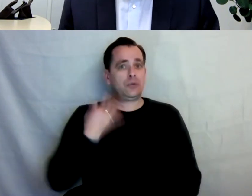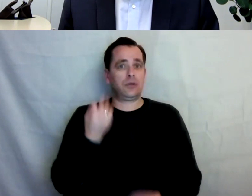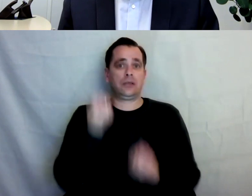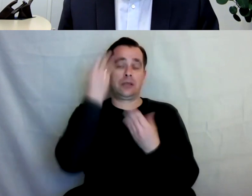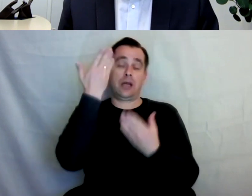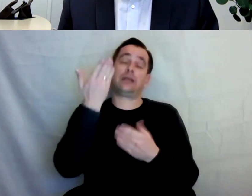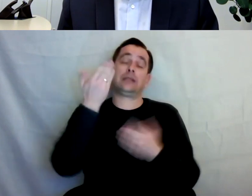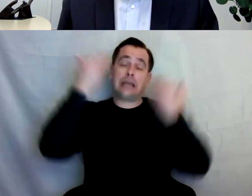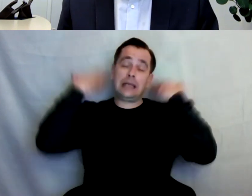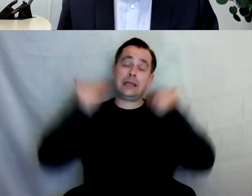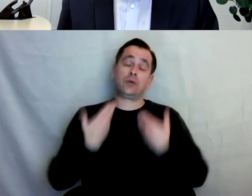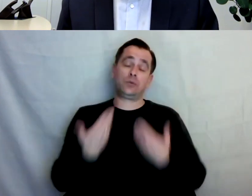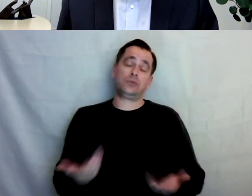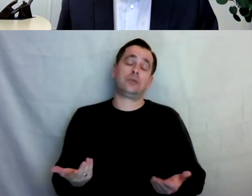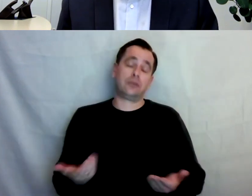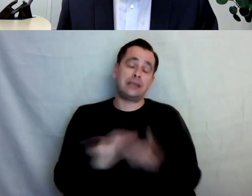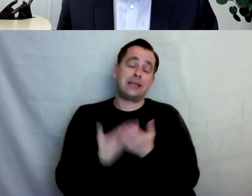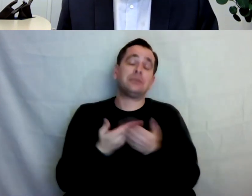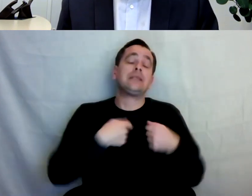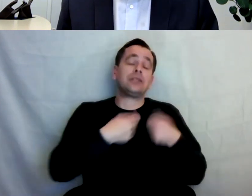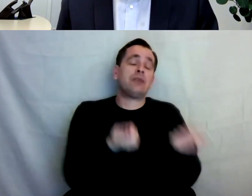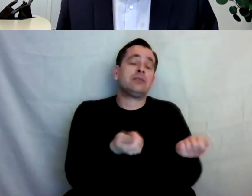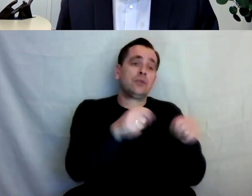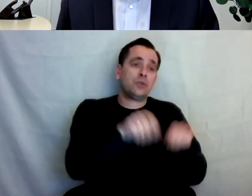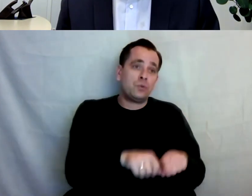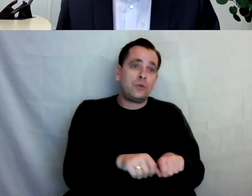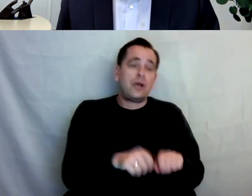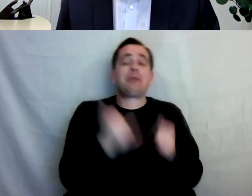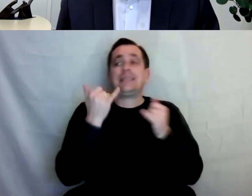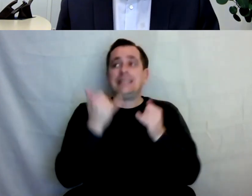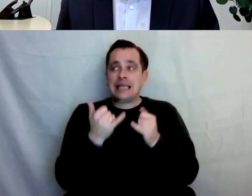die Geschäfte sind zu. Aber diese Ruhe, die vielleicht doch einkehrt diesmal über